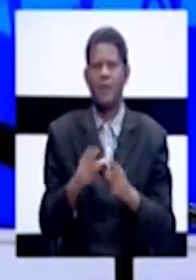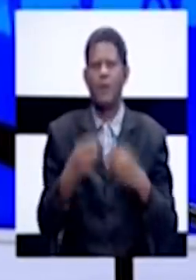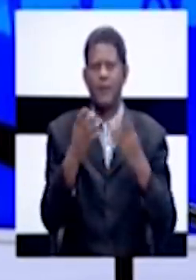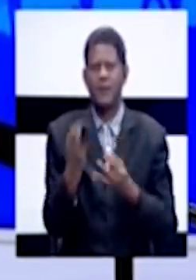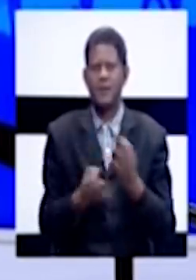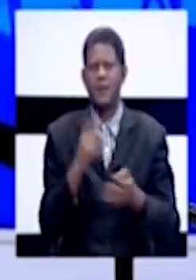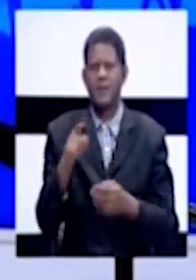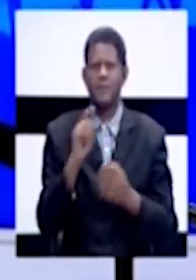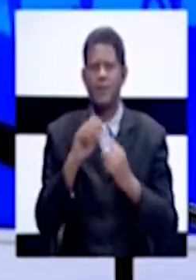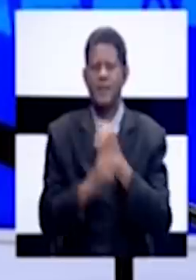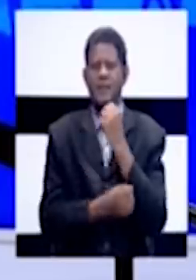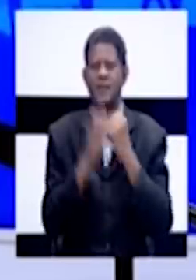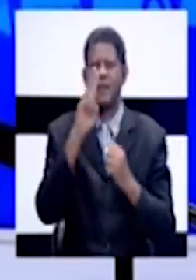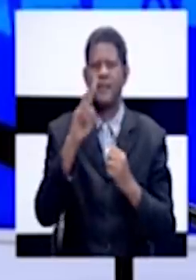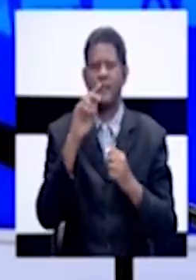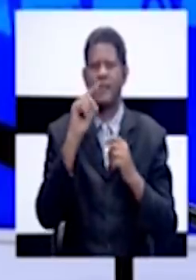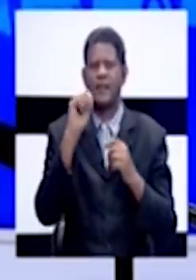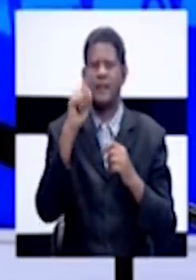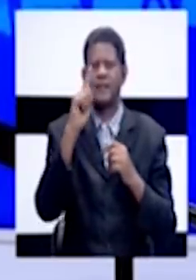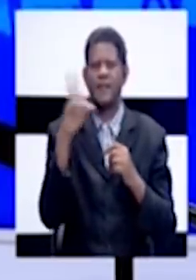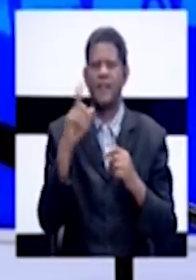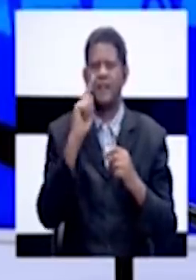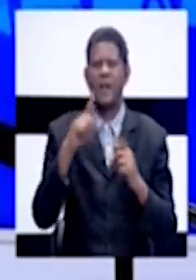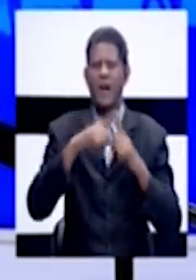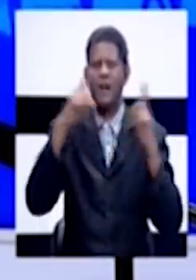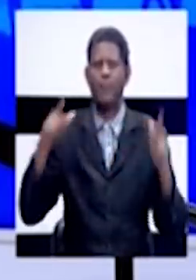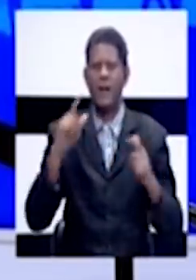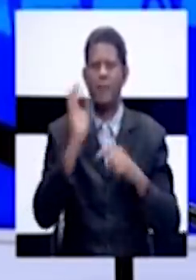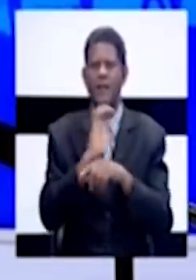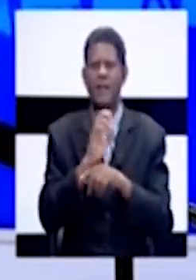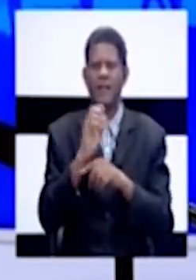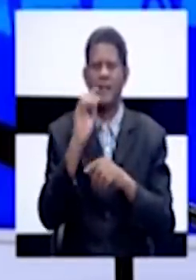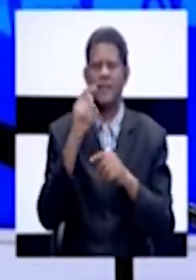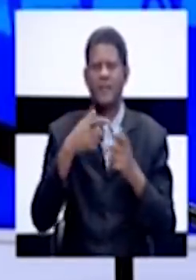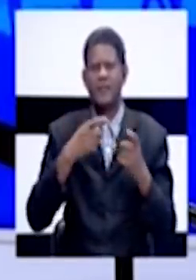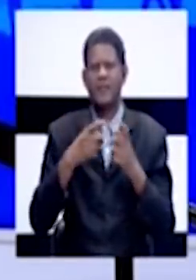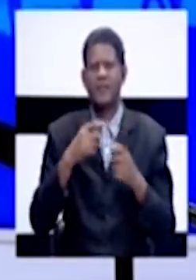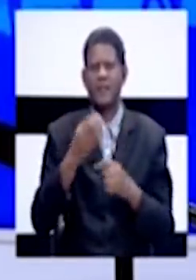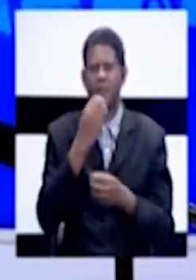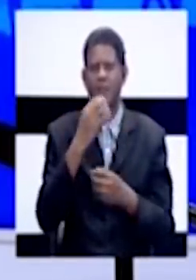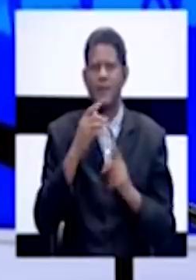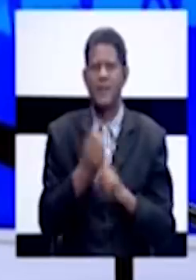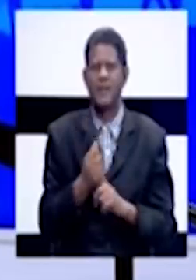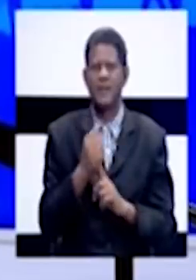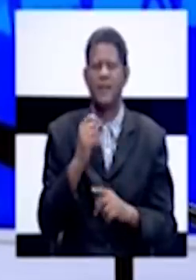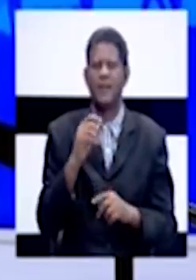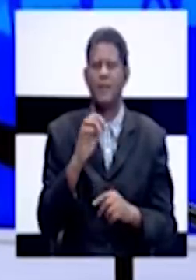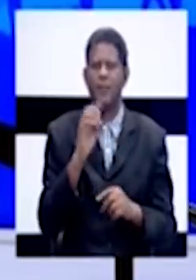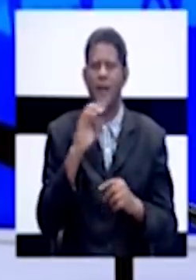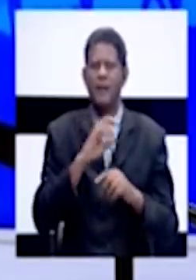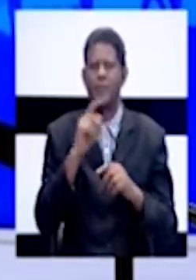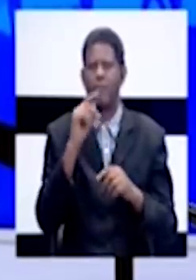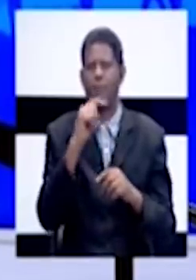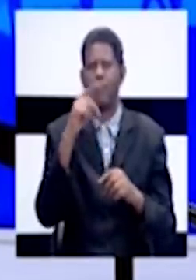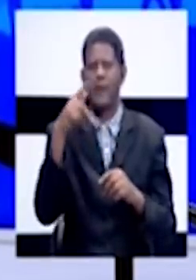مسرت أبز جنبار كلتة تانكتات حنت عبايت آيتن سنك أنس عنت مكينا حنت دوزرن حنت بيكابن بحالتات مكلخال